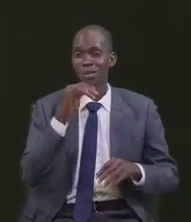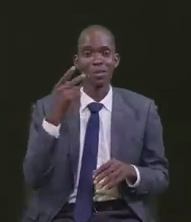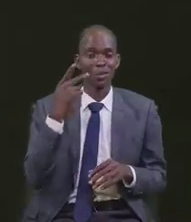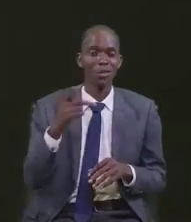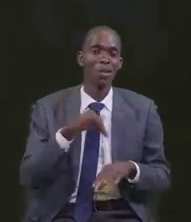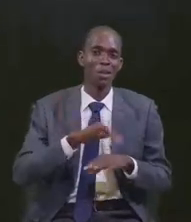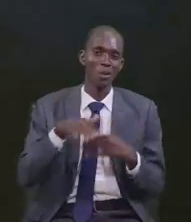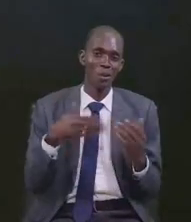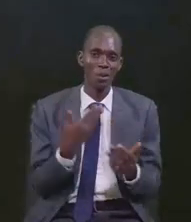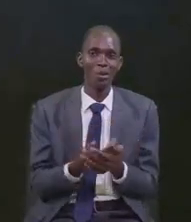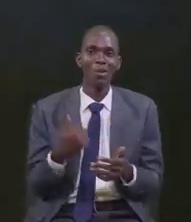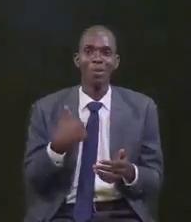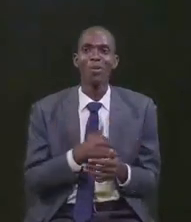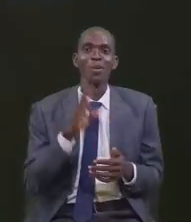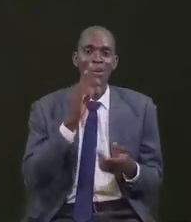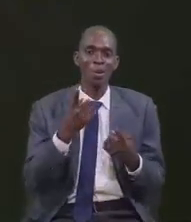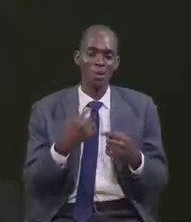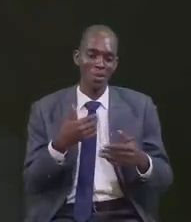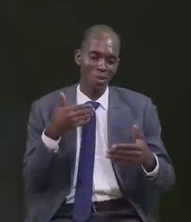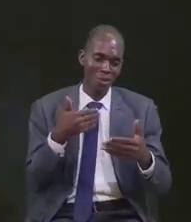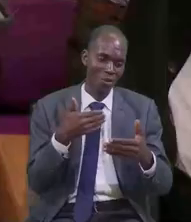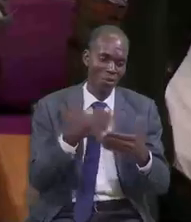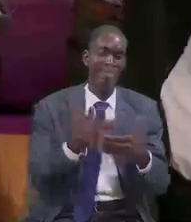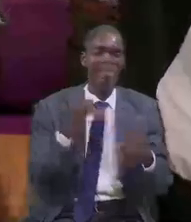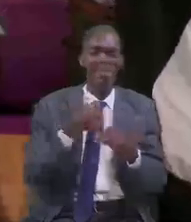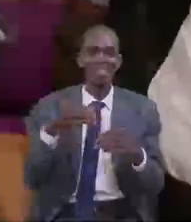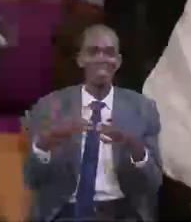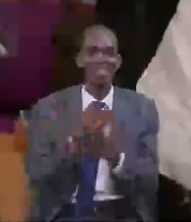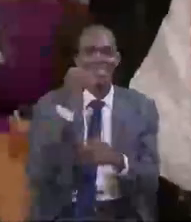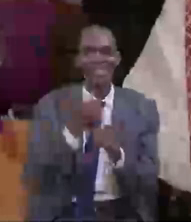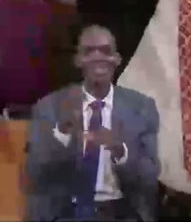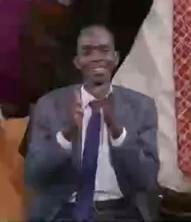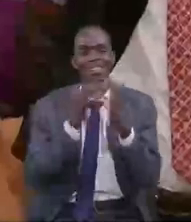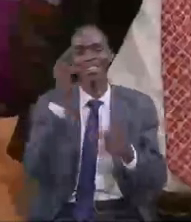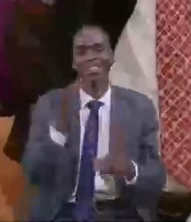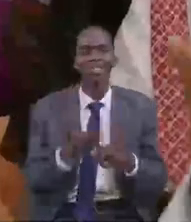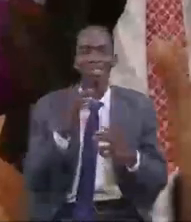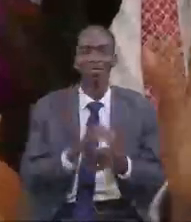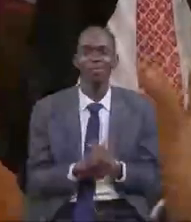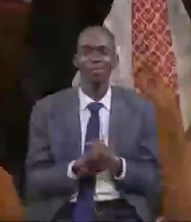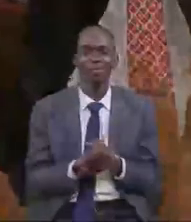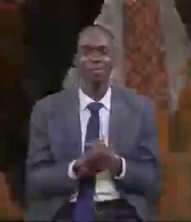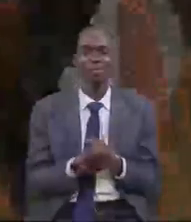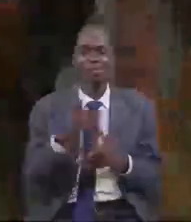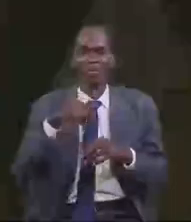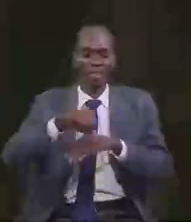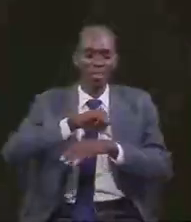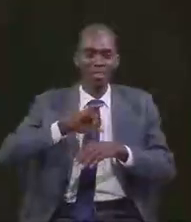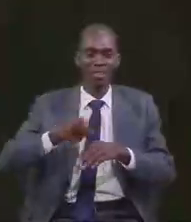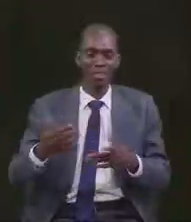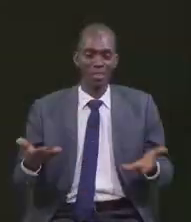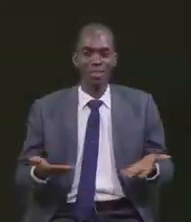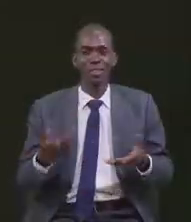je ne vous ai pas vu. L'année prochaine, nous serons très proches. L'onction ici,